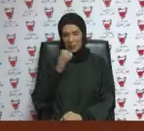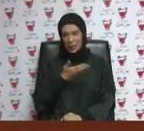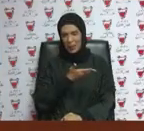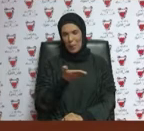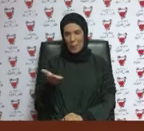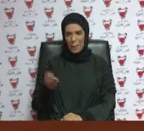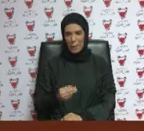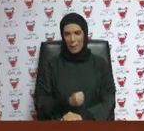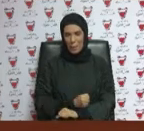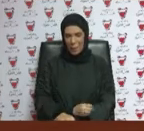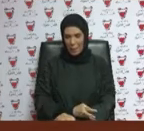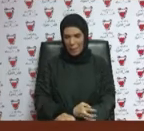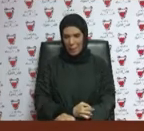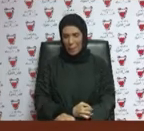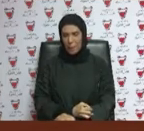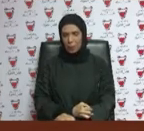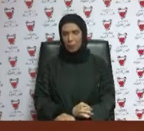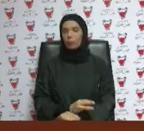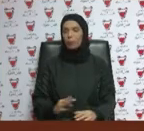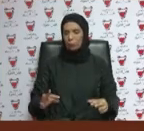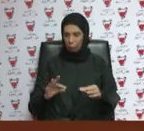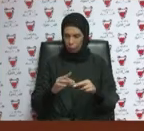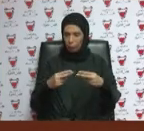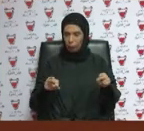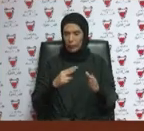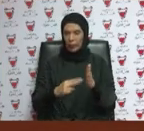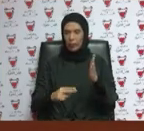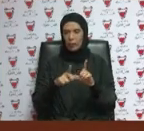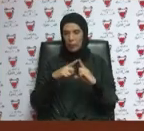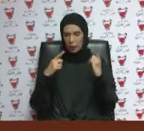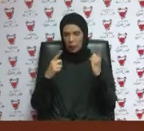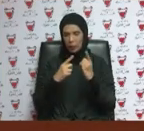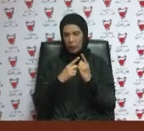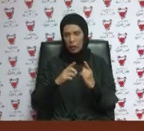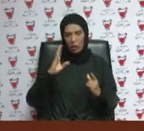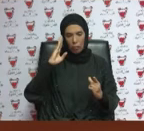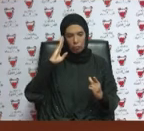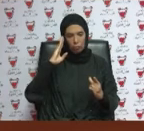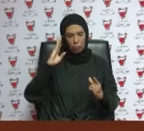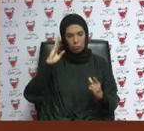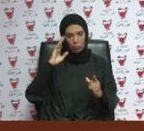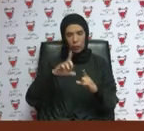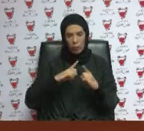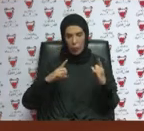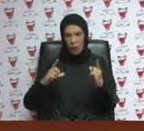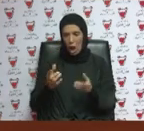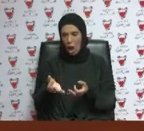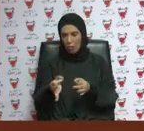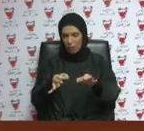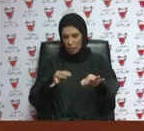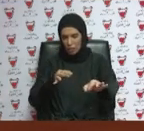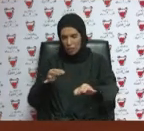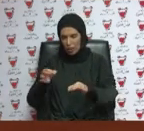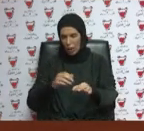جميعا. أتفق مع قرار اللجنة، وأود أن أشكر اللجنة التنسيقية بقيادة صاحب السمو